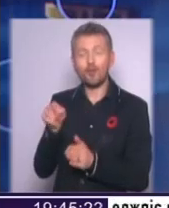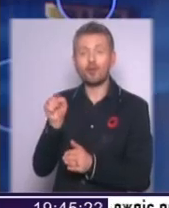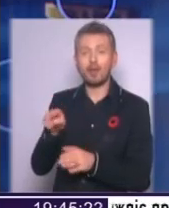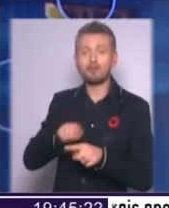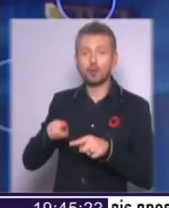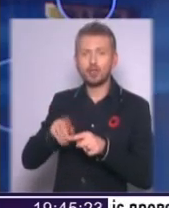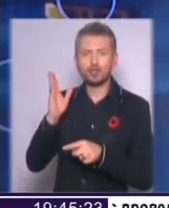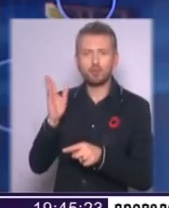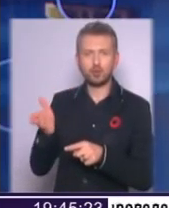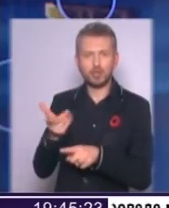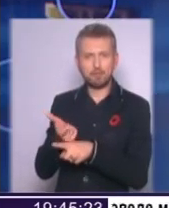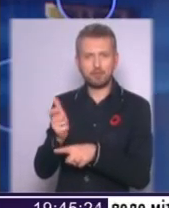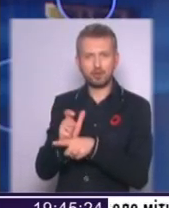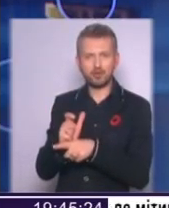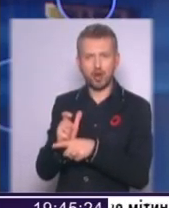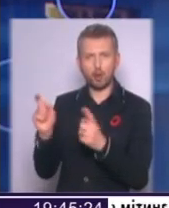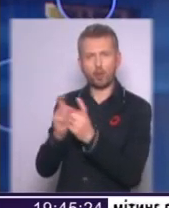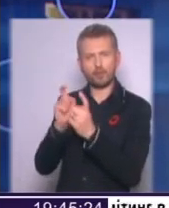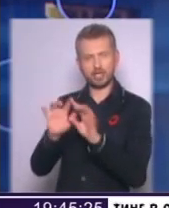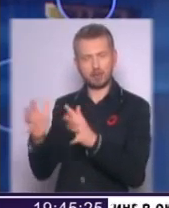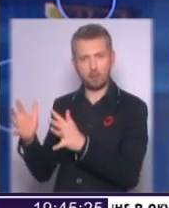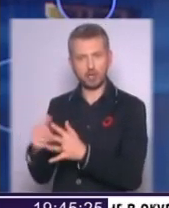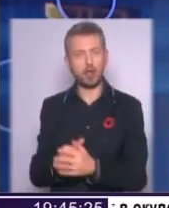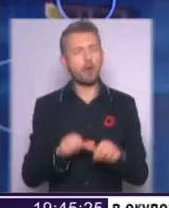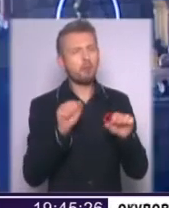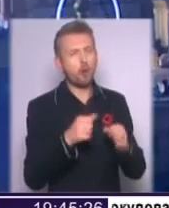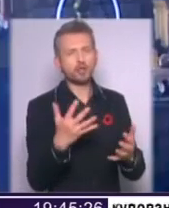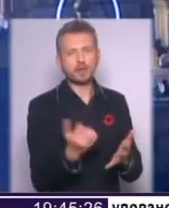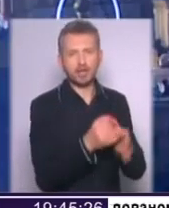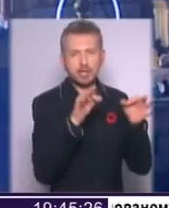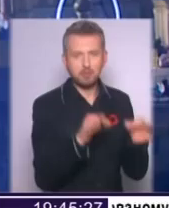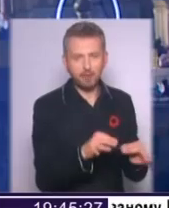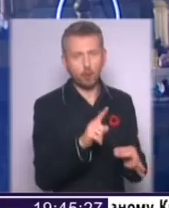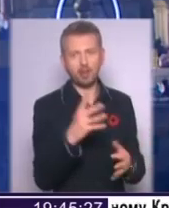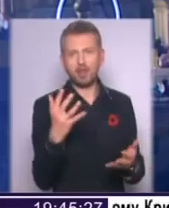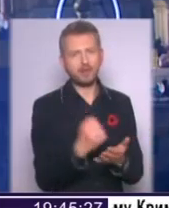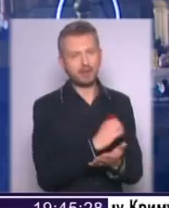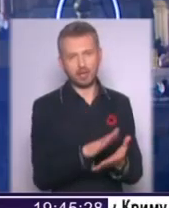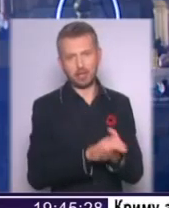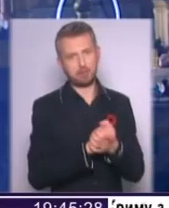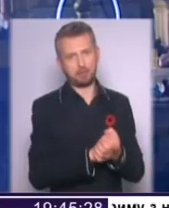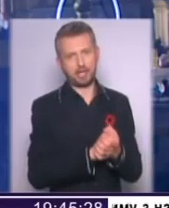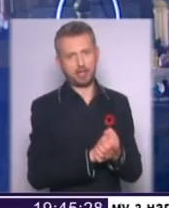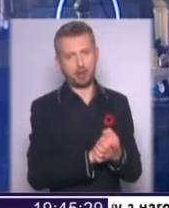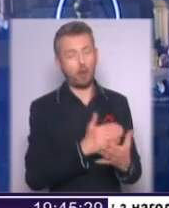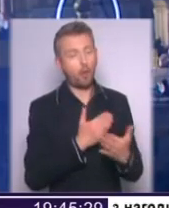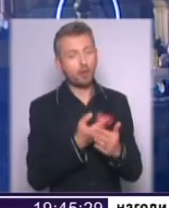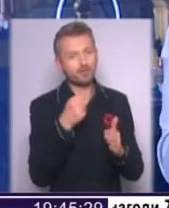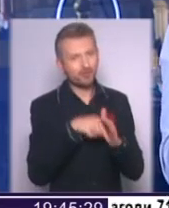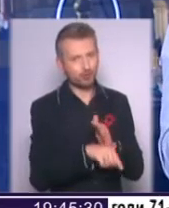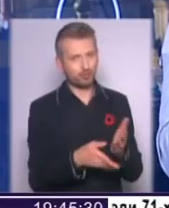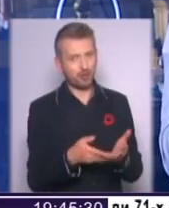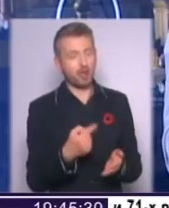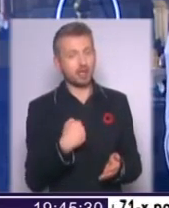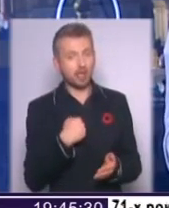буде більше конфліктних моментів, правда? Можна знайти правду, але не знайти примирення. Отак. Ось в чому річ. Оце тому так. Я кажу,